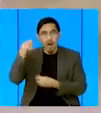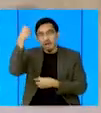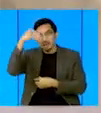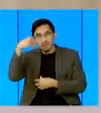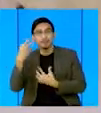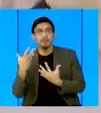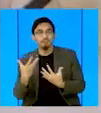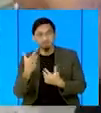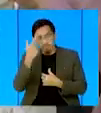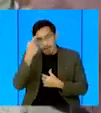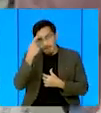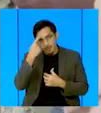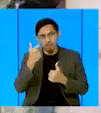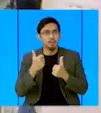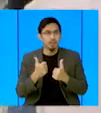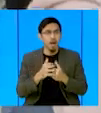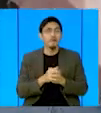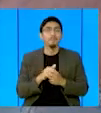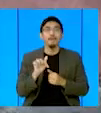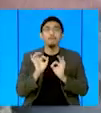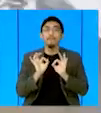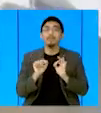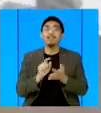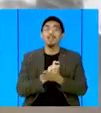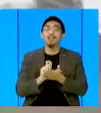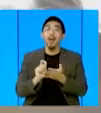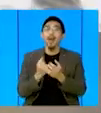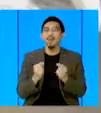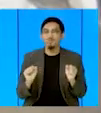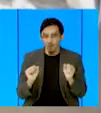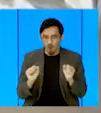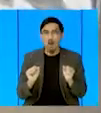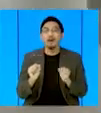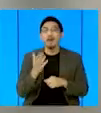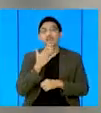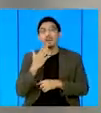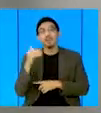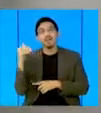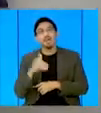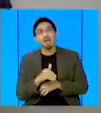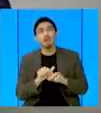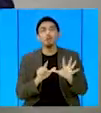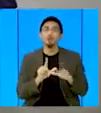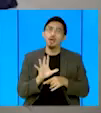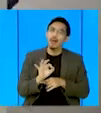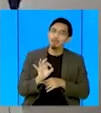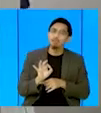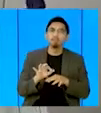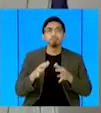Fitri dan liburan sekolah. Tiap hari rata-rata pengunjung yang datang 700 hingga 1000 orang dari berbagai